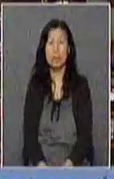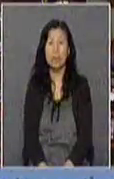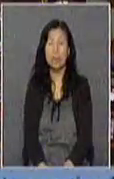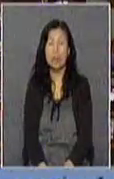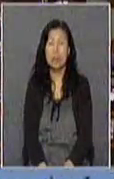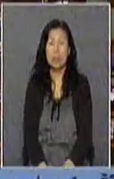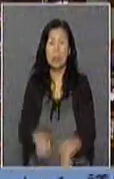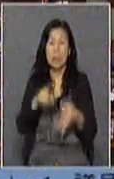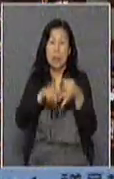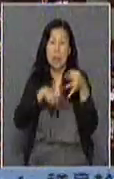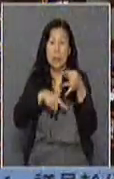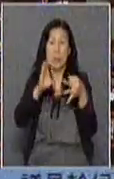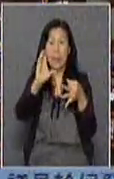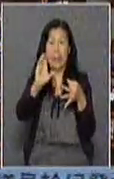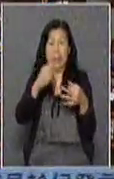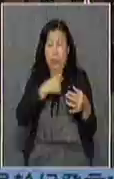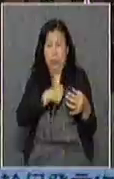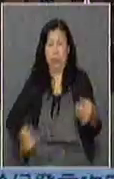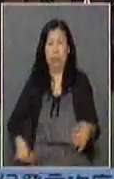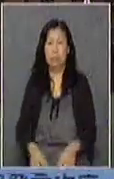陳志全議員。